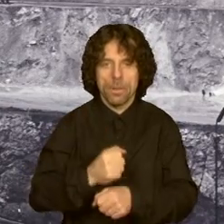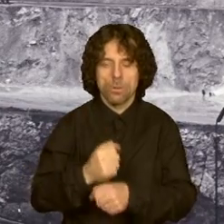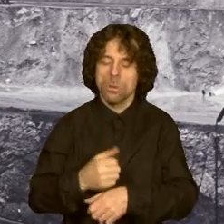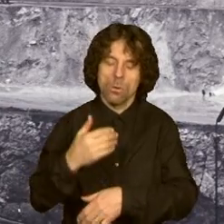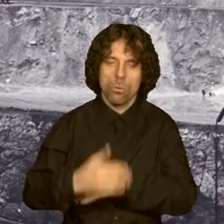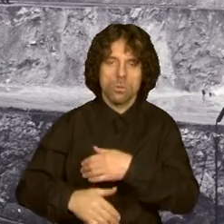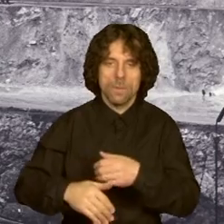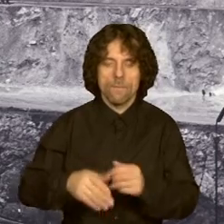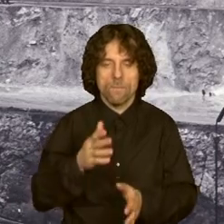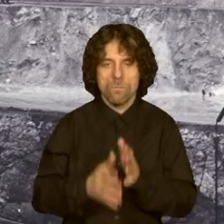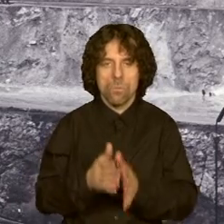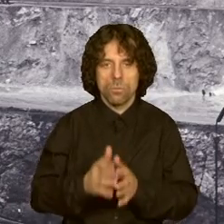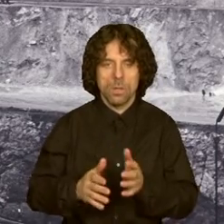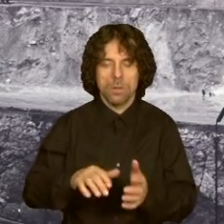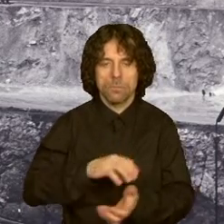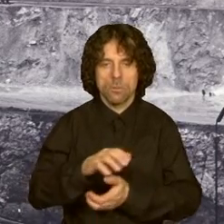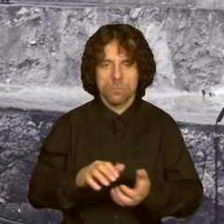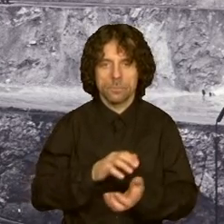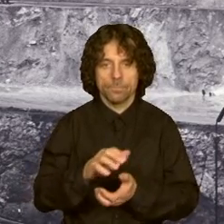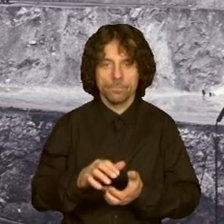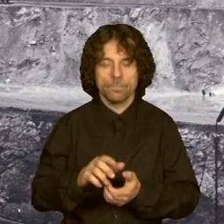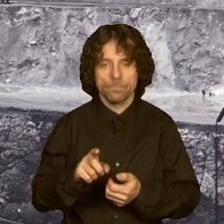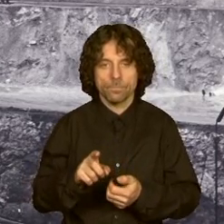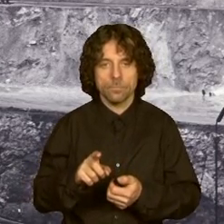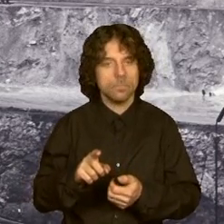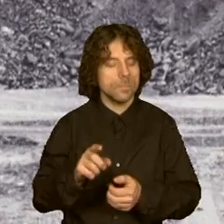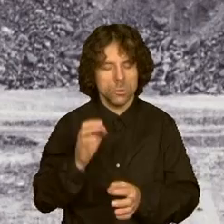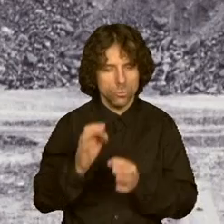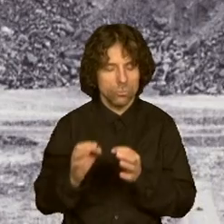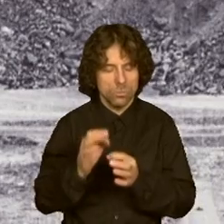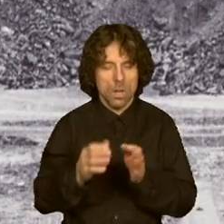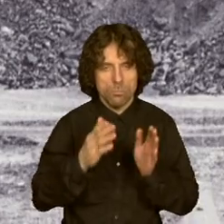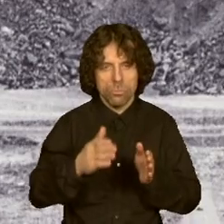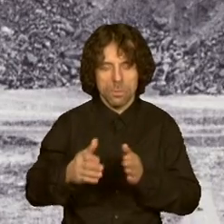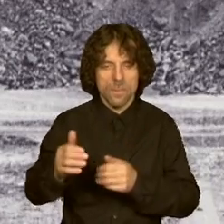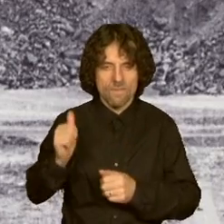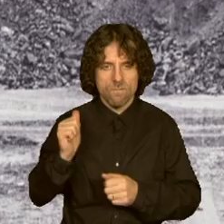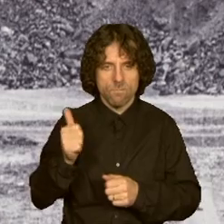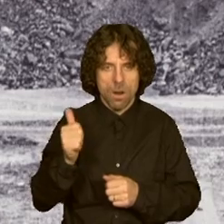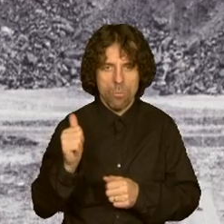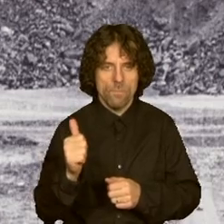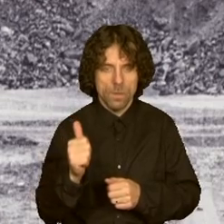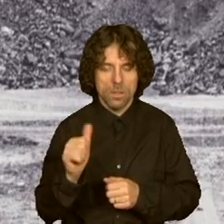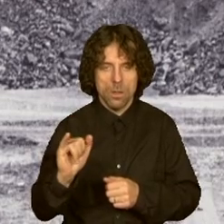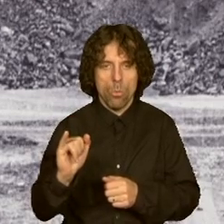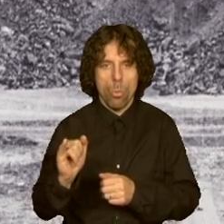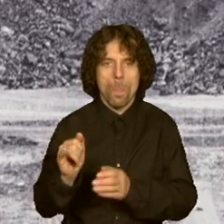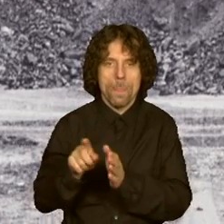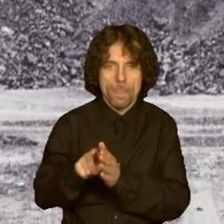aż do końca II wojny światowej. Jako doskonale przygotowanego